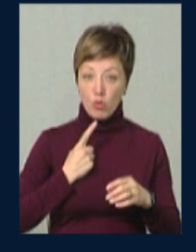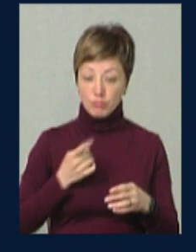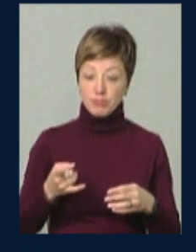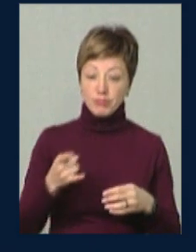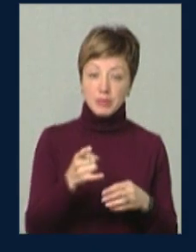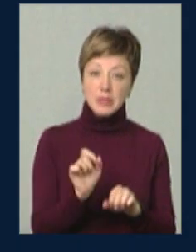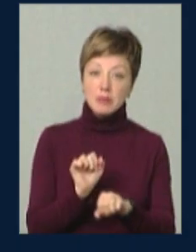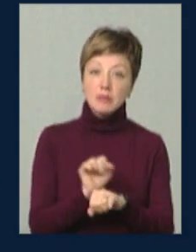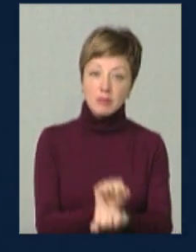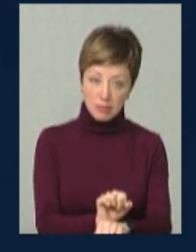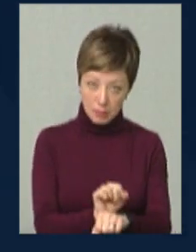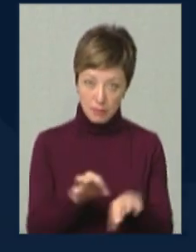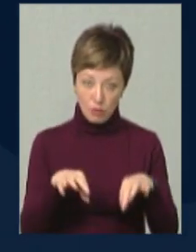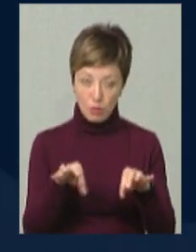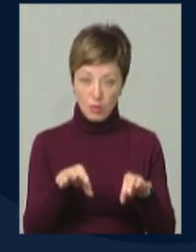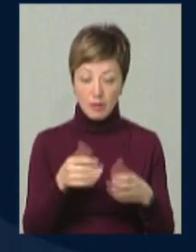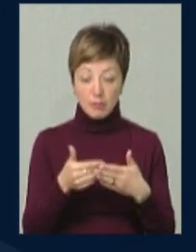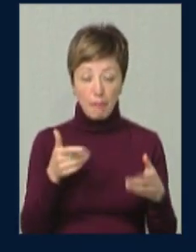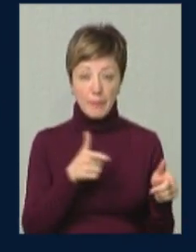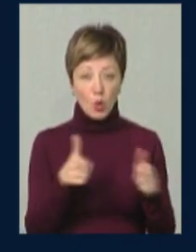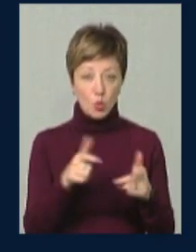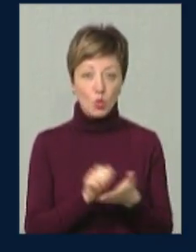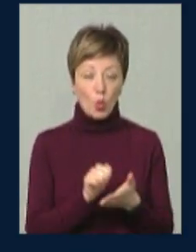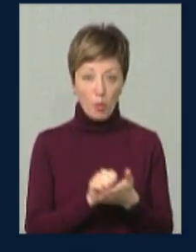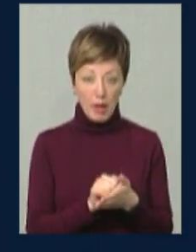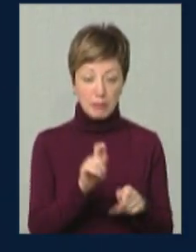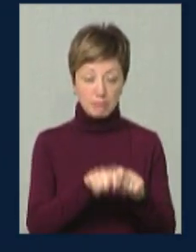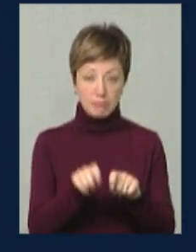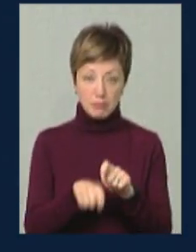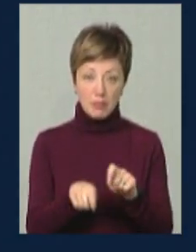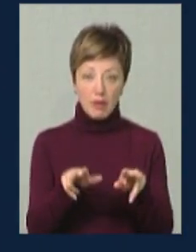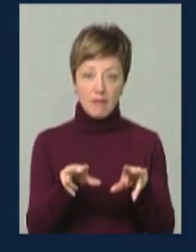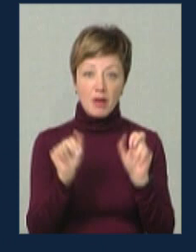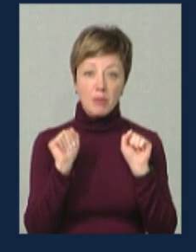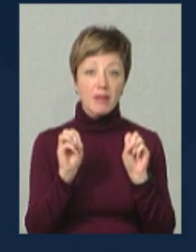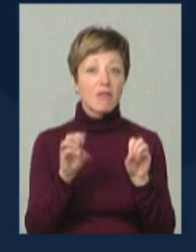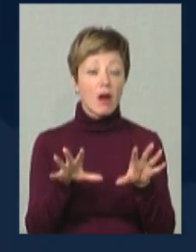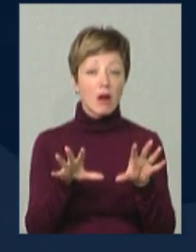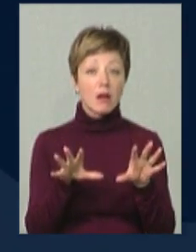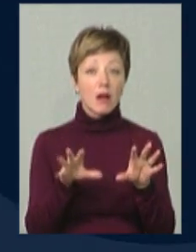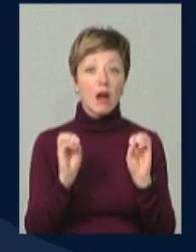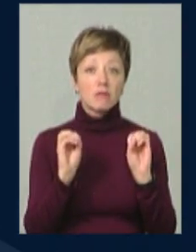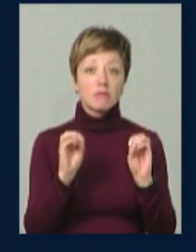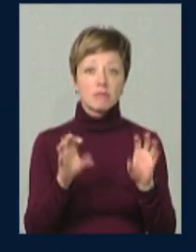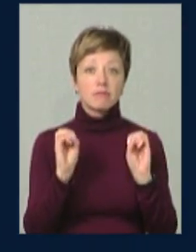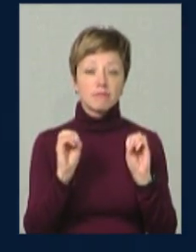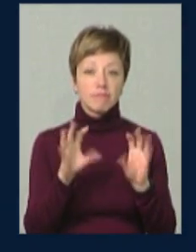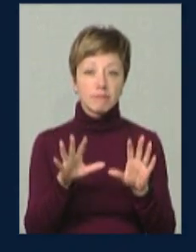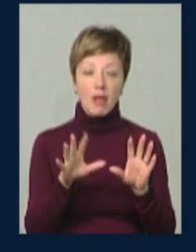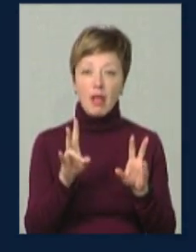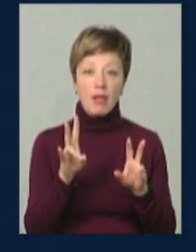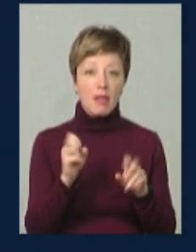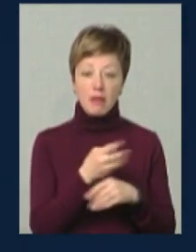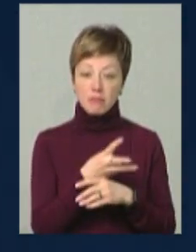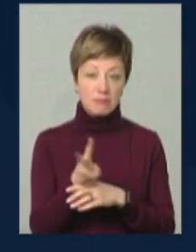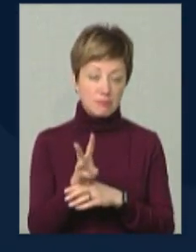Зменшіть швидкість автомобіля. Завчасно підготуйте документи для перевірки. Вимкніть фари. Увінкніть аварійне світло. Не ведіть